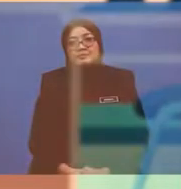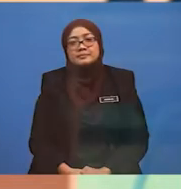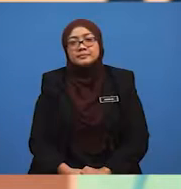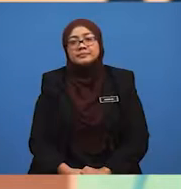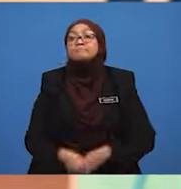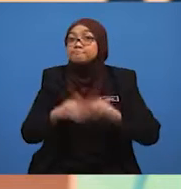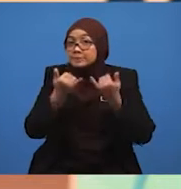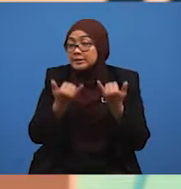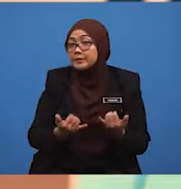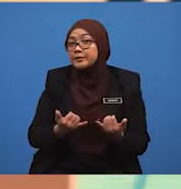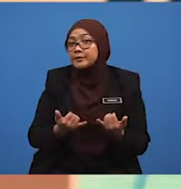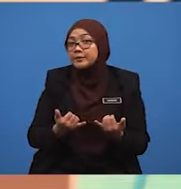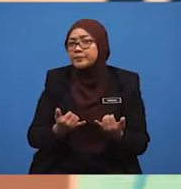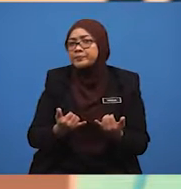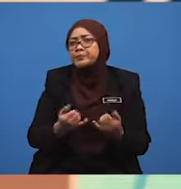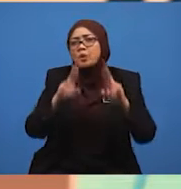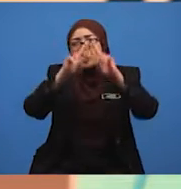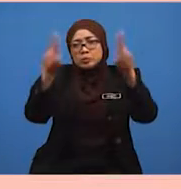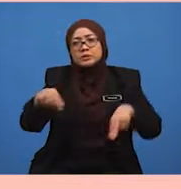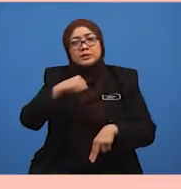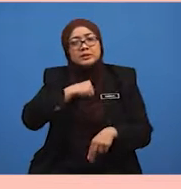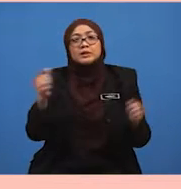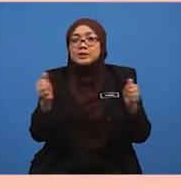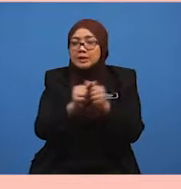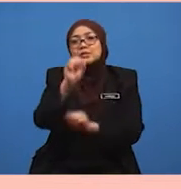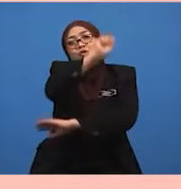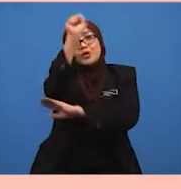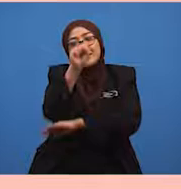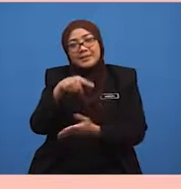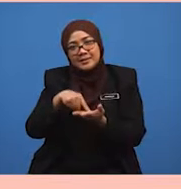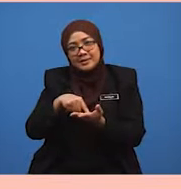Sekarang, uji diri anda dengan soalan ini.